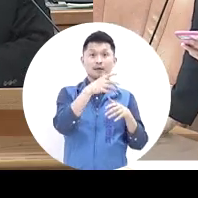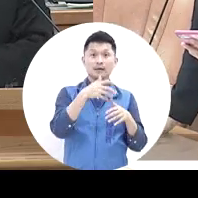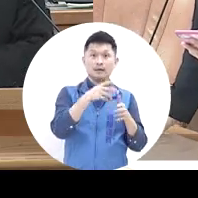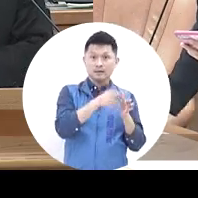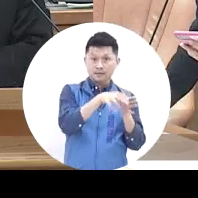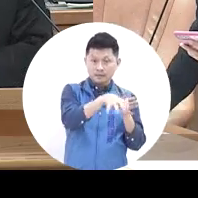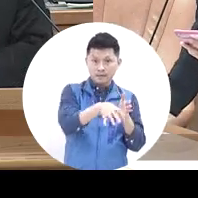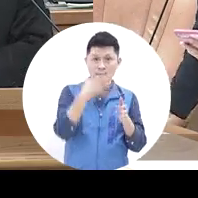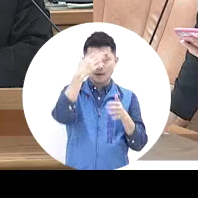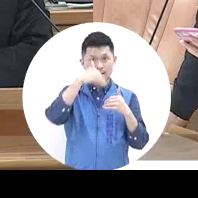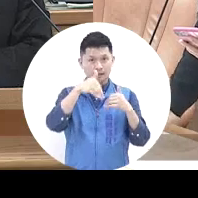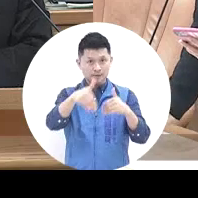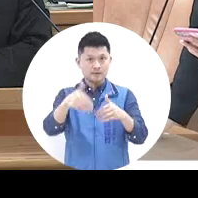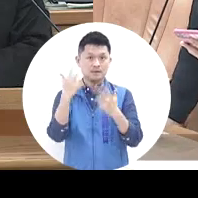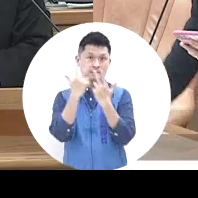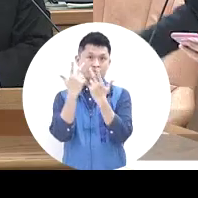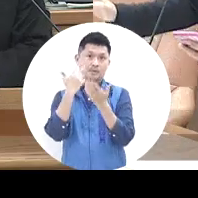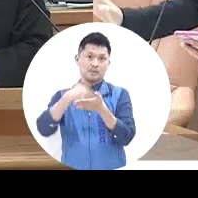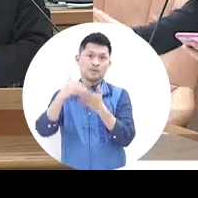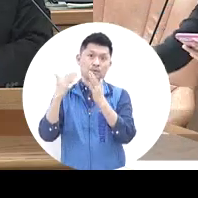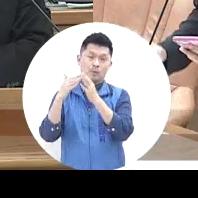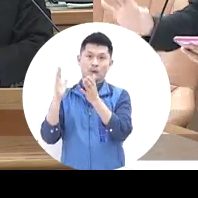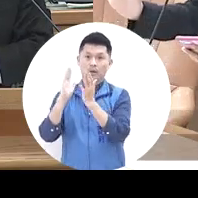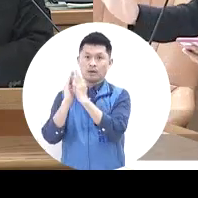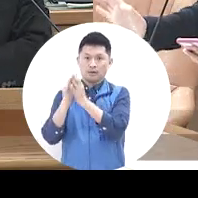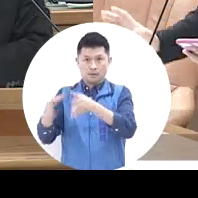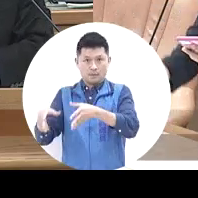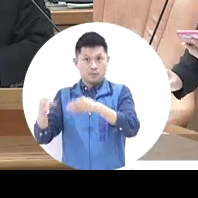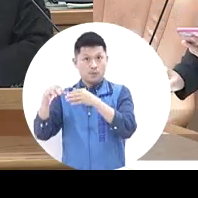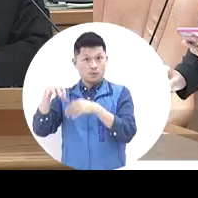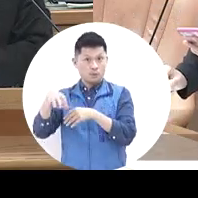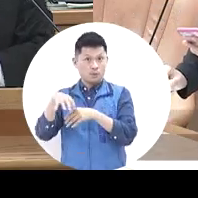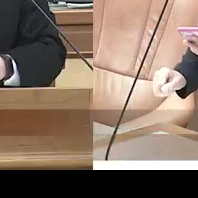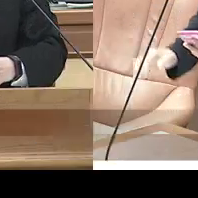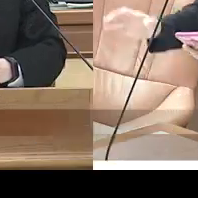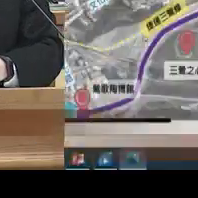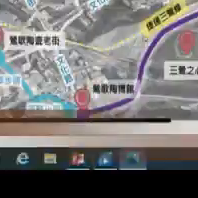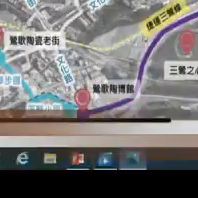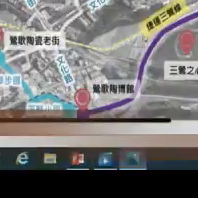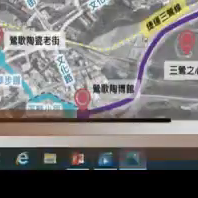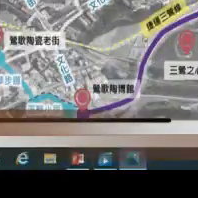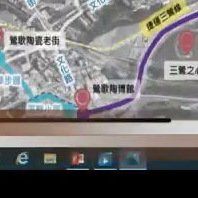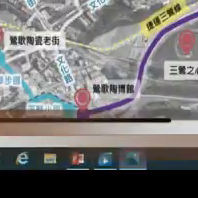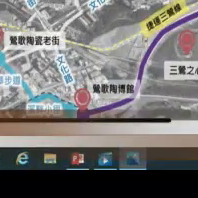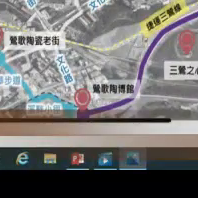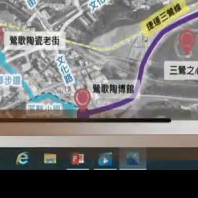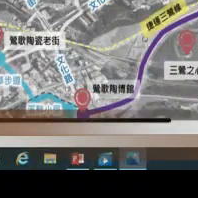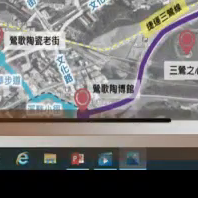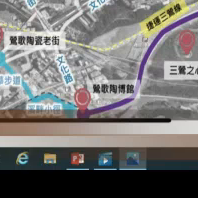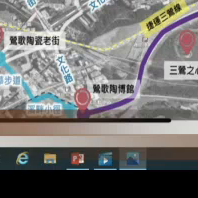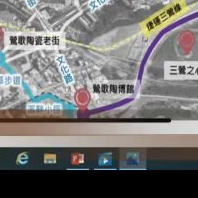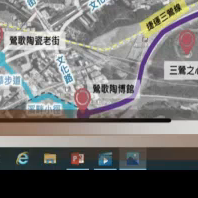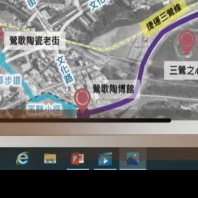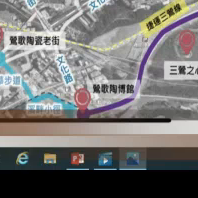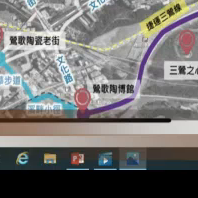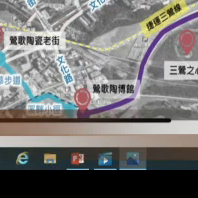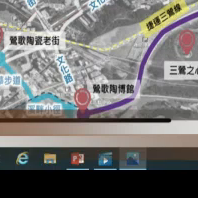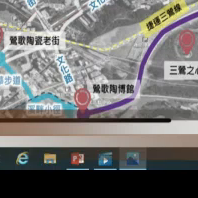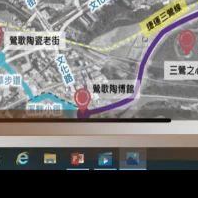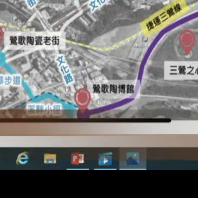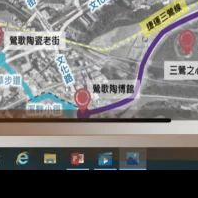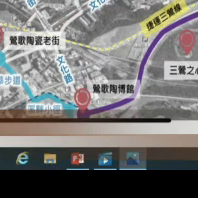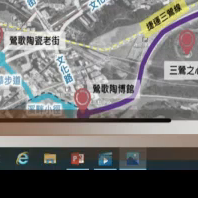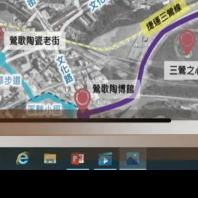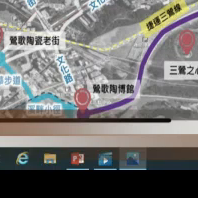市立美术馆以及陶博馆为重点，要以人行的步道串联起来。那这个计划呢，会跟淡水老街还有板桥